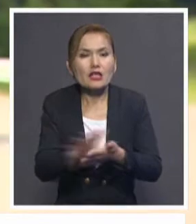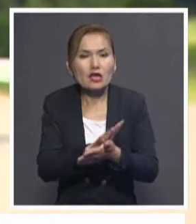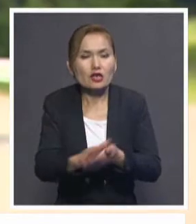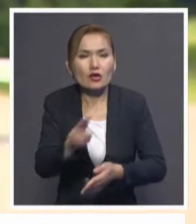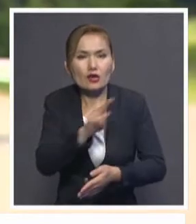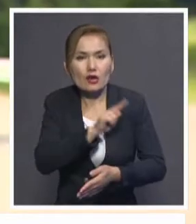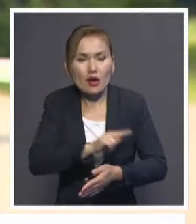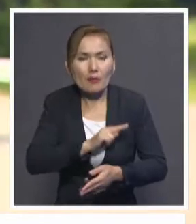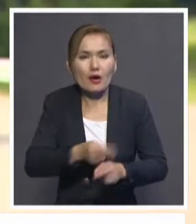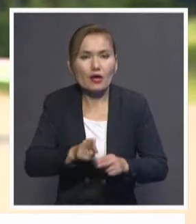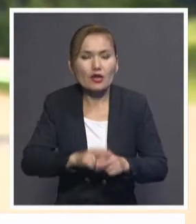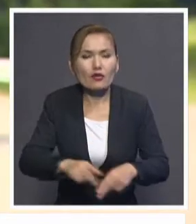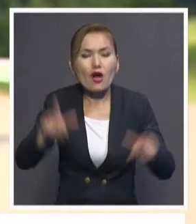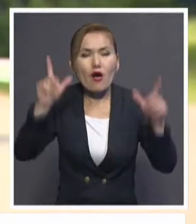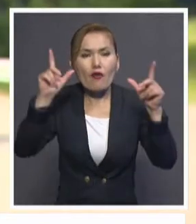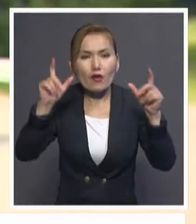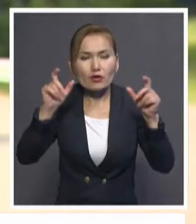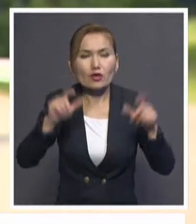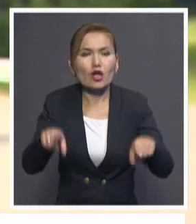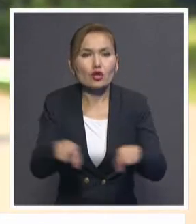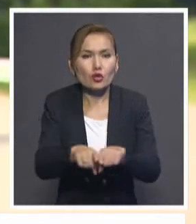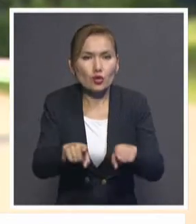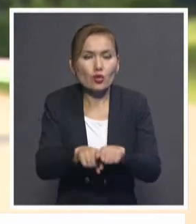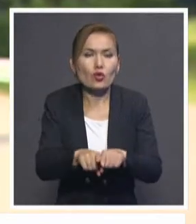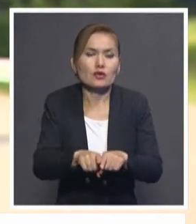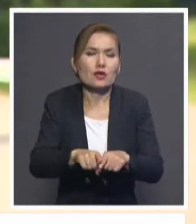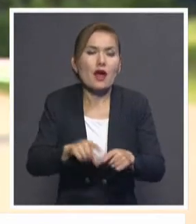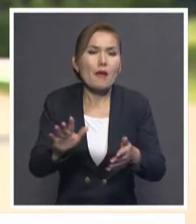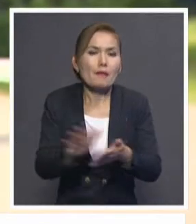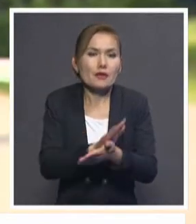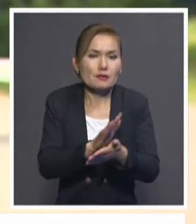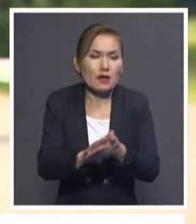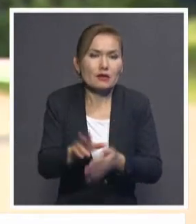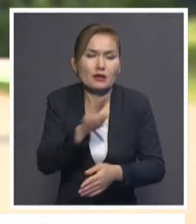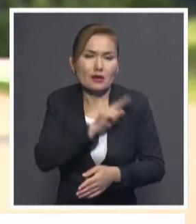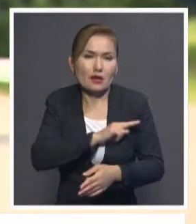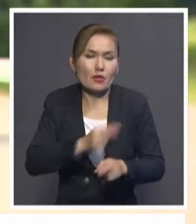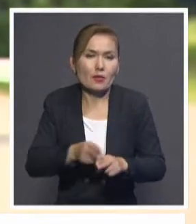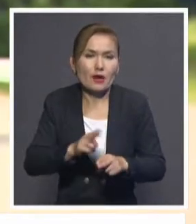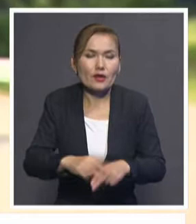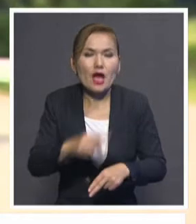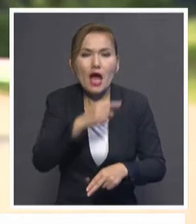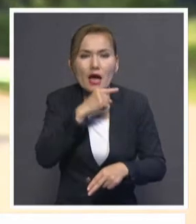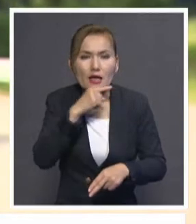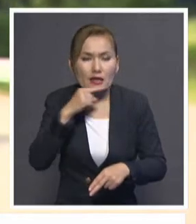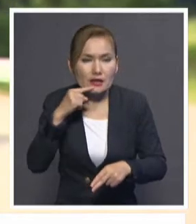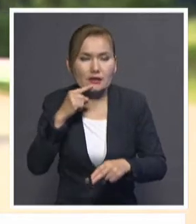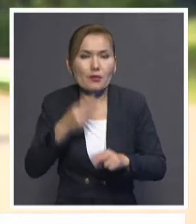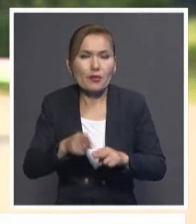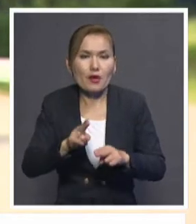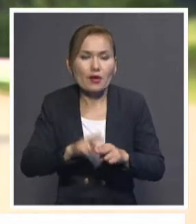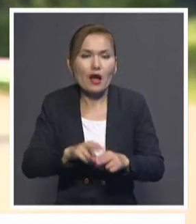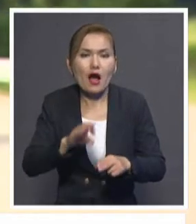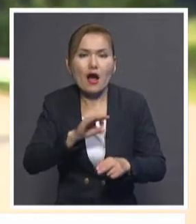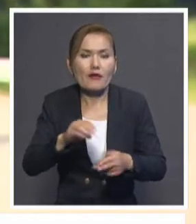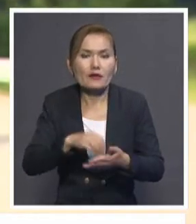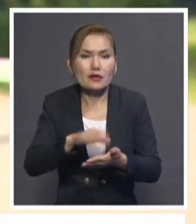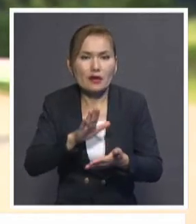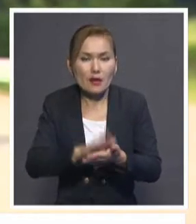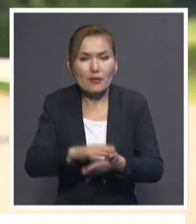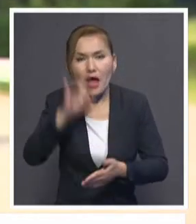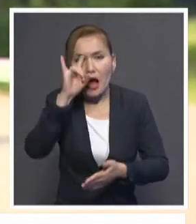Фотографтарымызда қазақ басылымы тоқтап қалмауы үшін ақысыз еңбек етіп жүр. Біздің журнал Ресейде ресми тіркелген үш қазақ басылымының